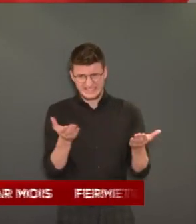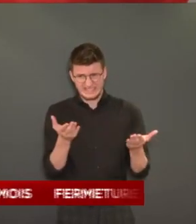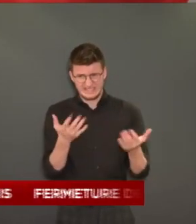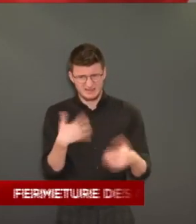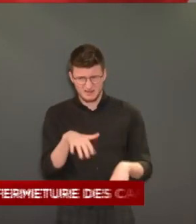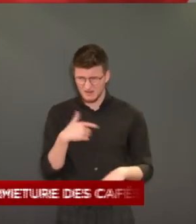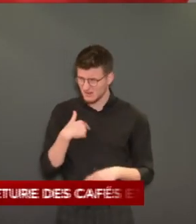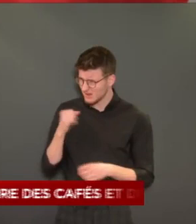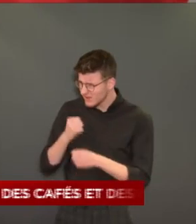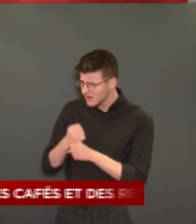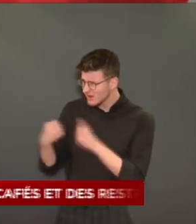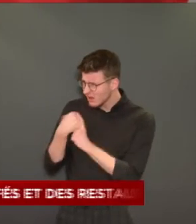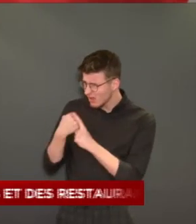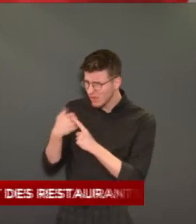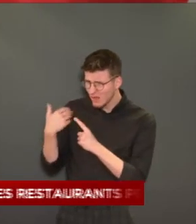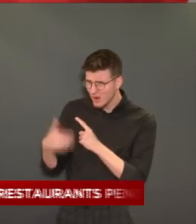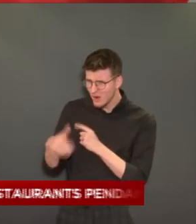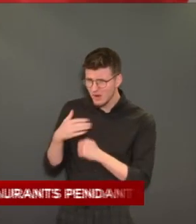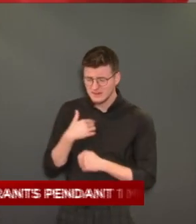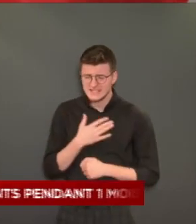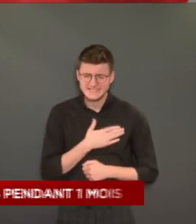sait. Mais on n'a pas le choix.